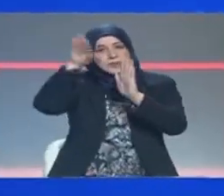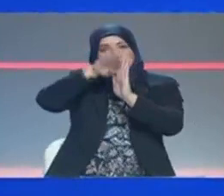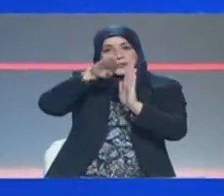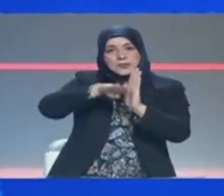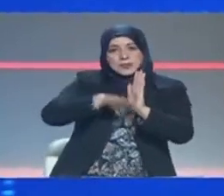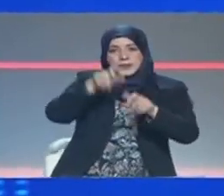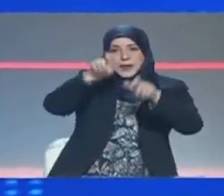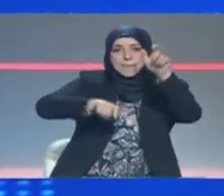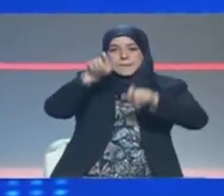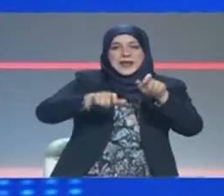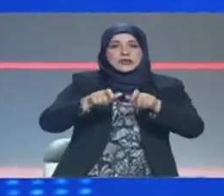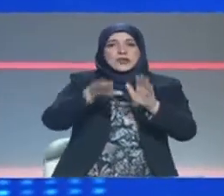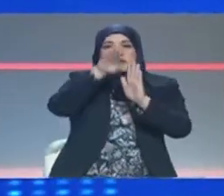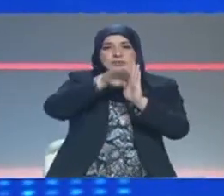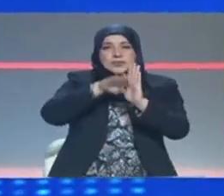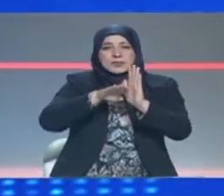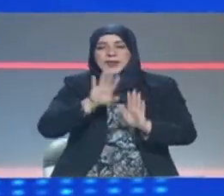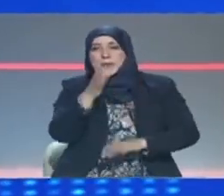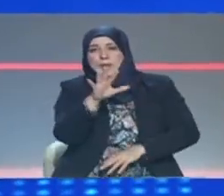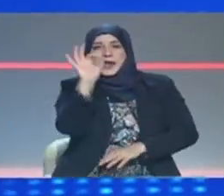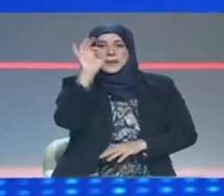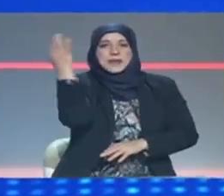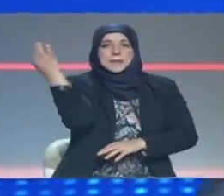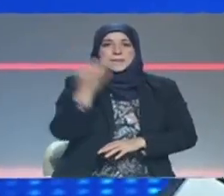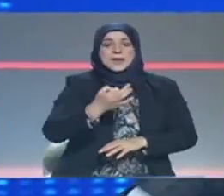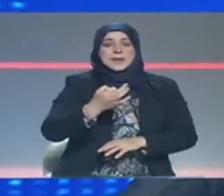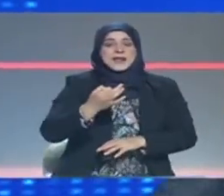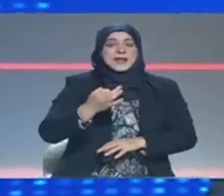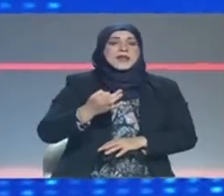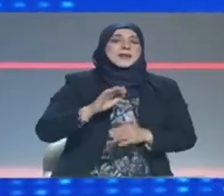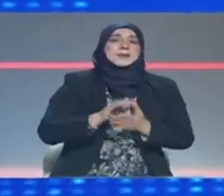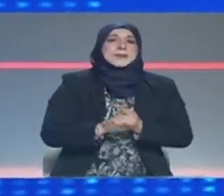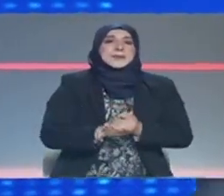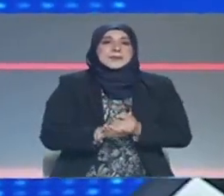عربات النقل الى خمسين بالمائه من عدد الركاب